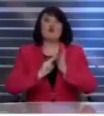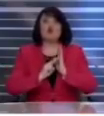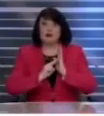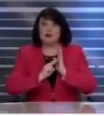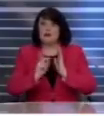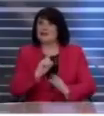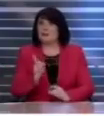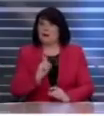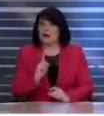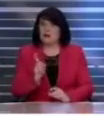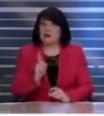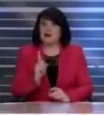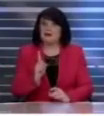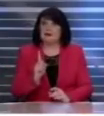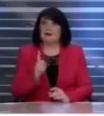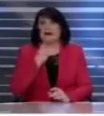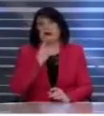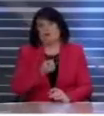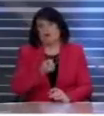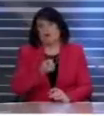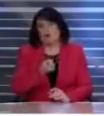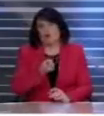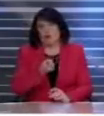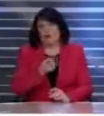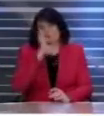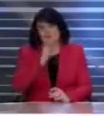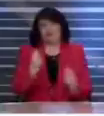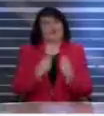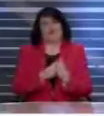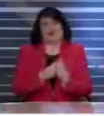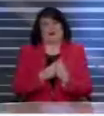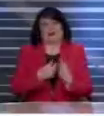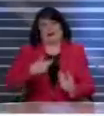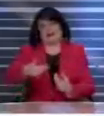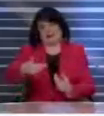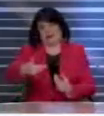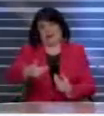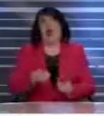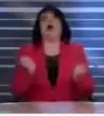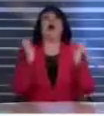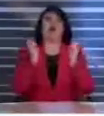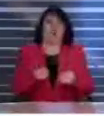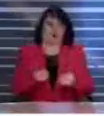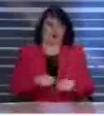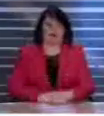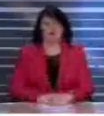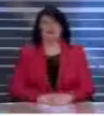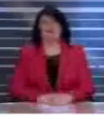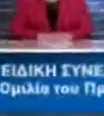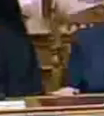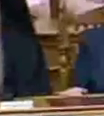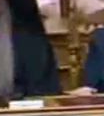πρέπει να στηριζόμαστε σε μη ρεαλιστικές εξαγγελίες. Δεν είναι δυνατόν αυτά να συμβαίνουν.